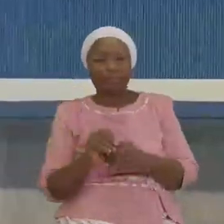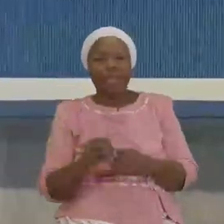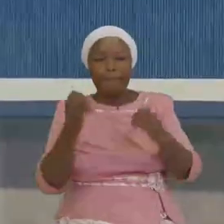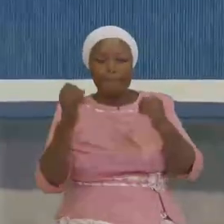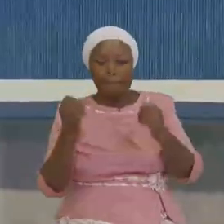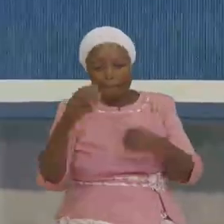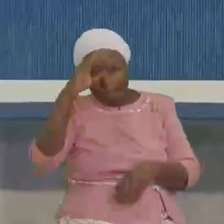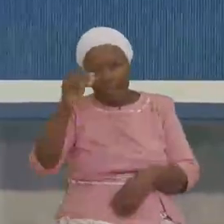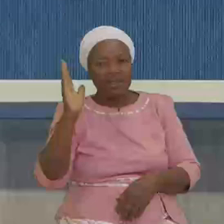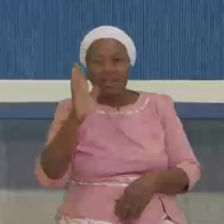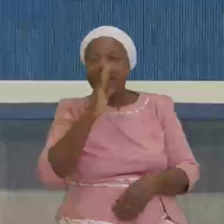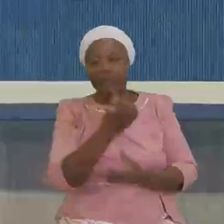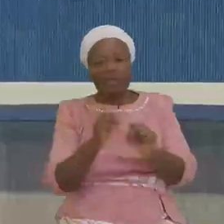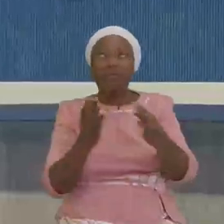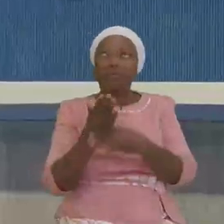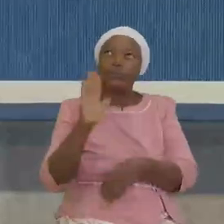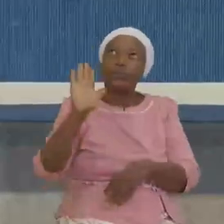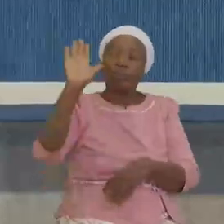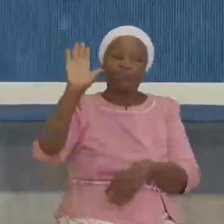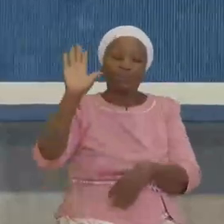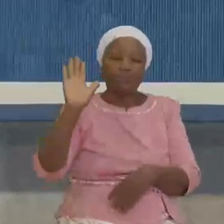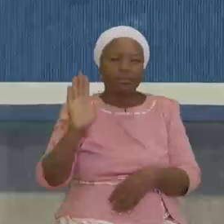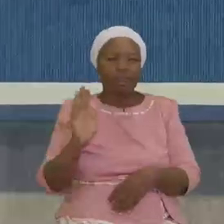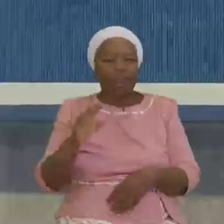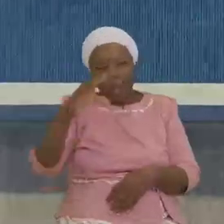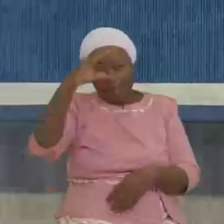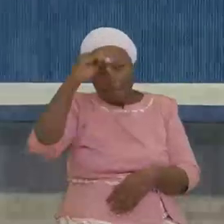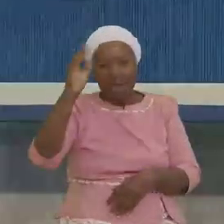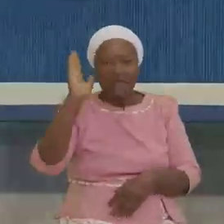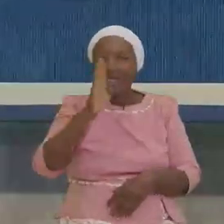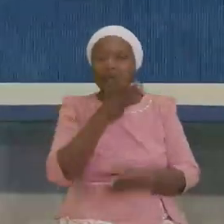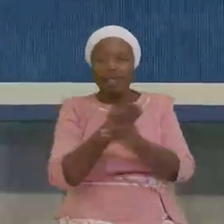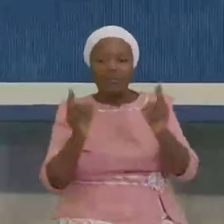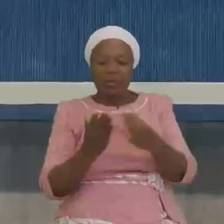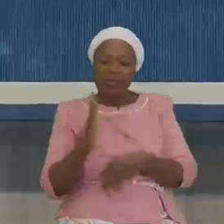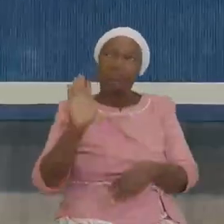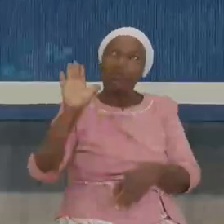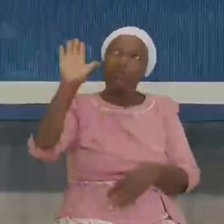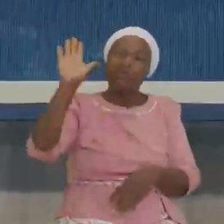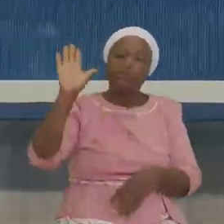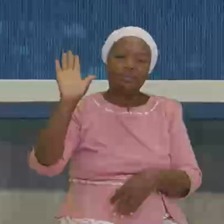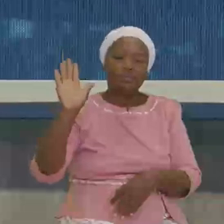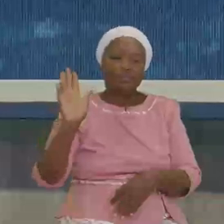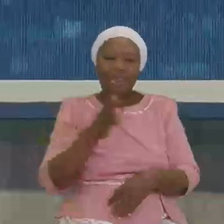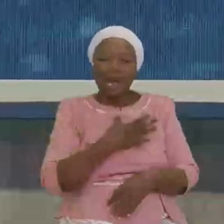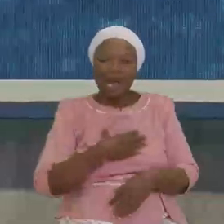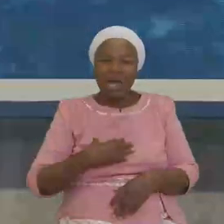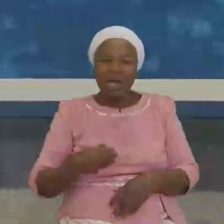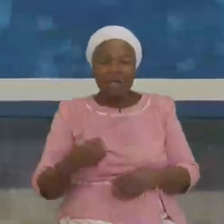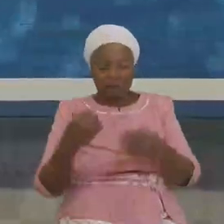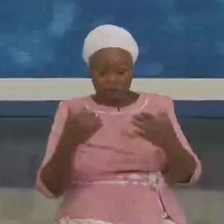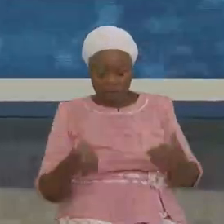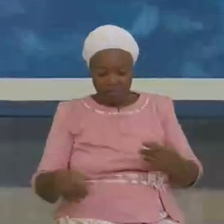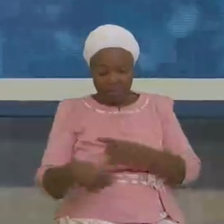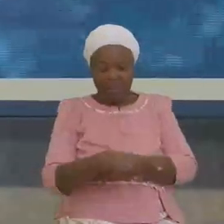et par lui, on se bénira mutuellement. Les hommes seront sauvés par lui. C'est par lui